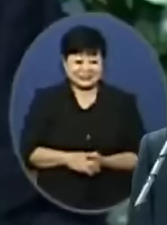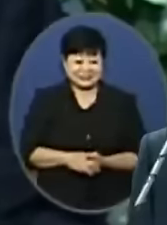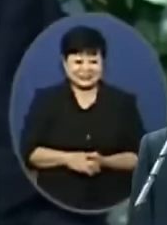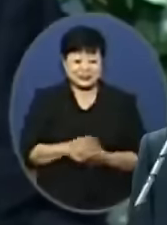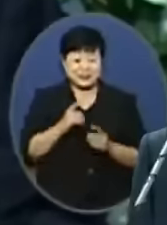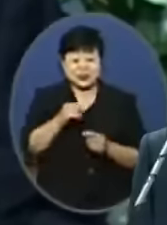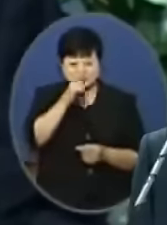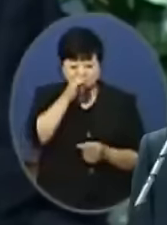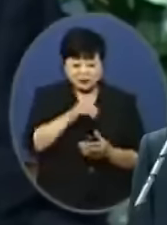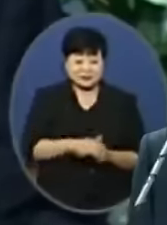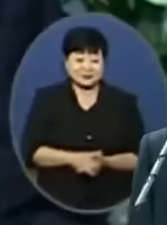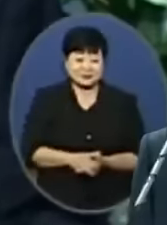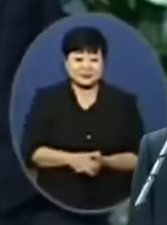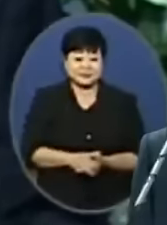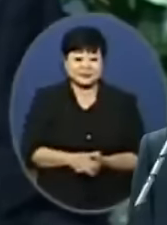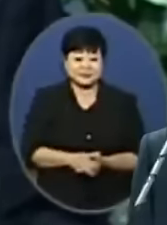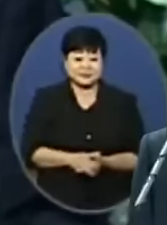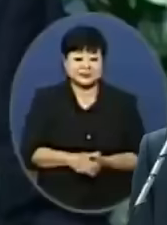격려를 주는 사람들이 많습니다.